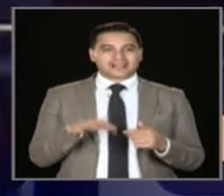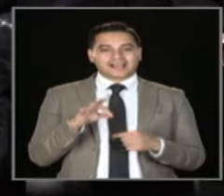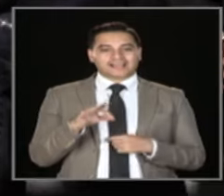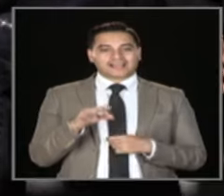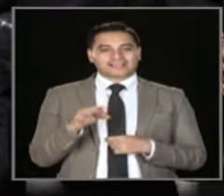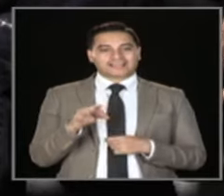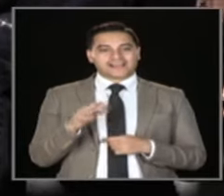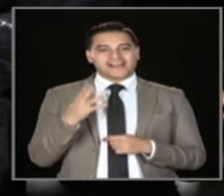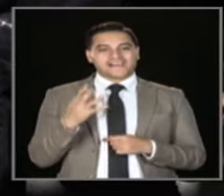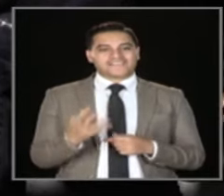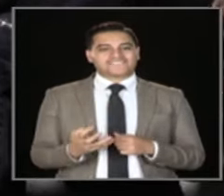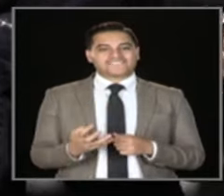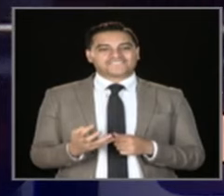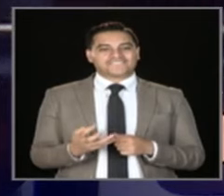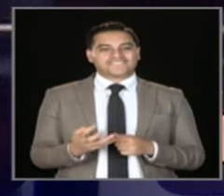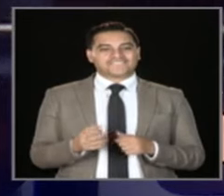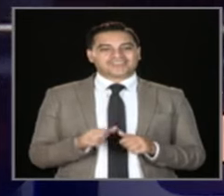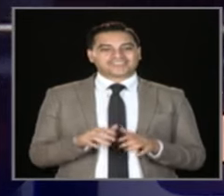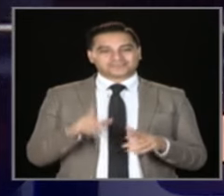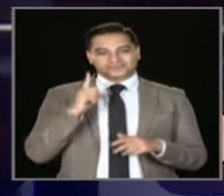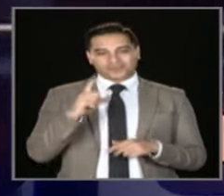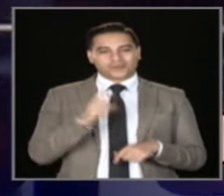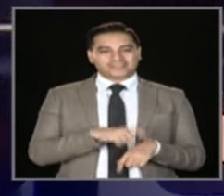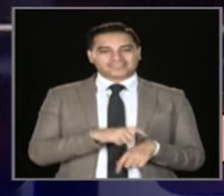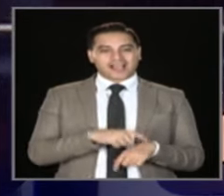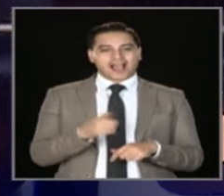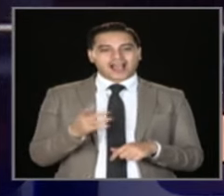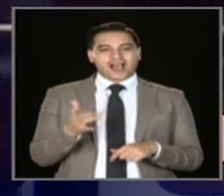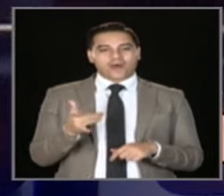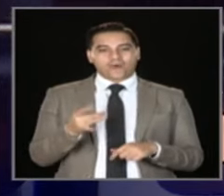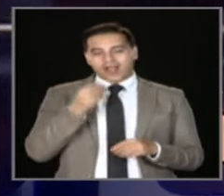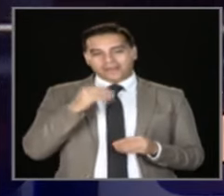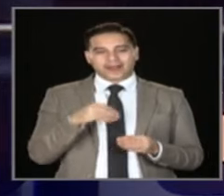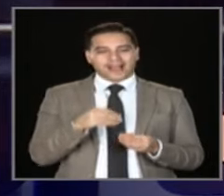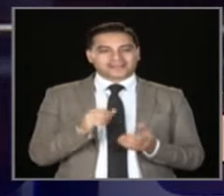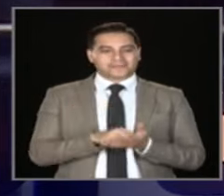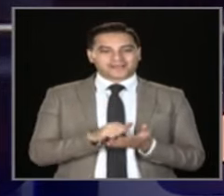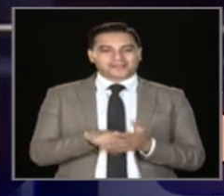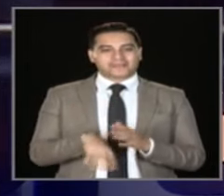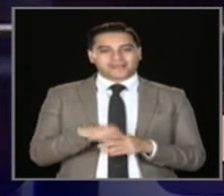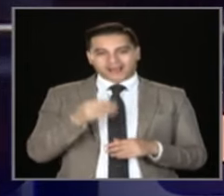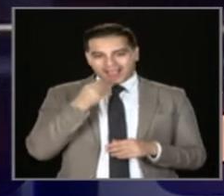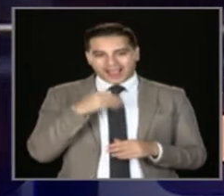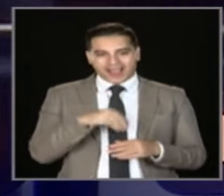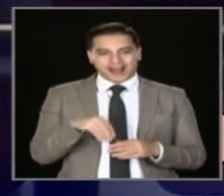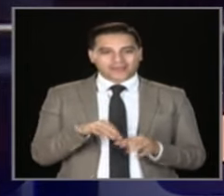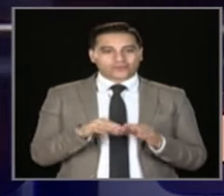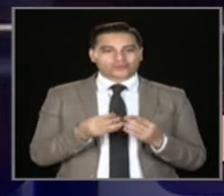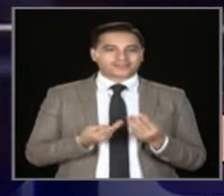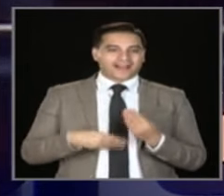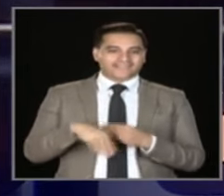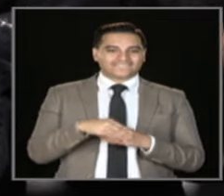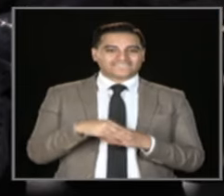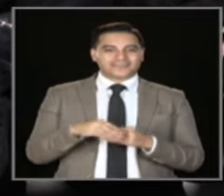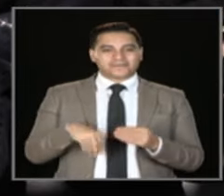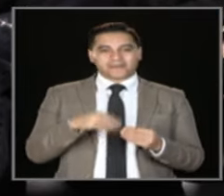3:05 الفجر. 3:05 الفجر. هو ما هو مصور الساعة، يعني اخوه في المطبخ بيطبخ وبيعملوا اكل من ورا العيله، هم الاثنين